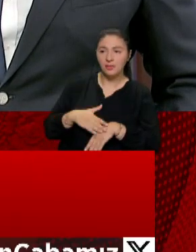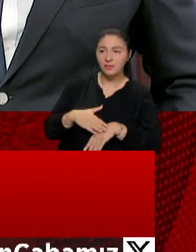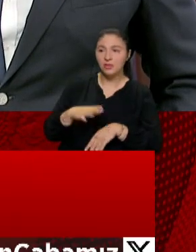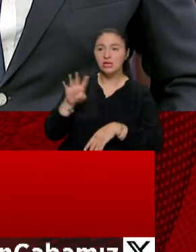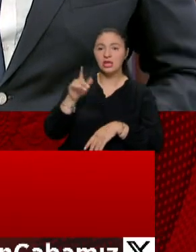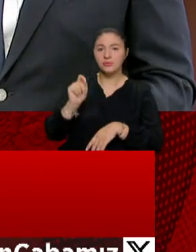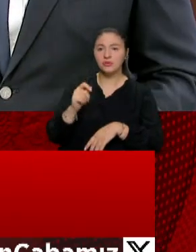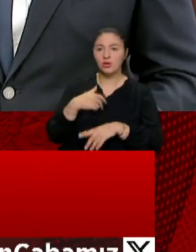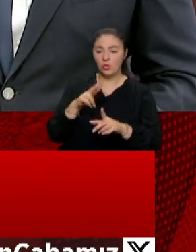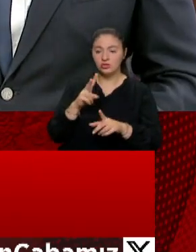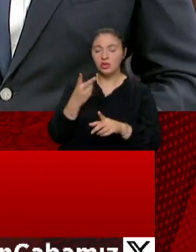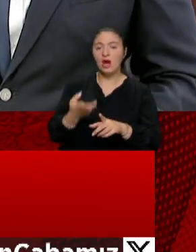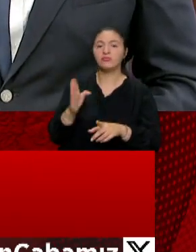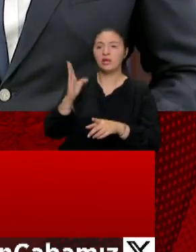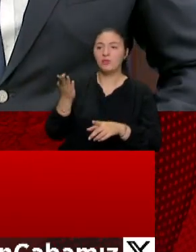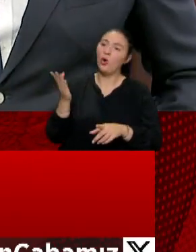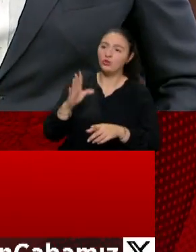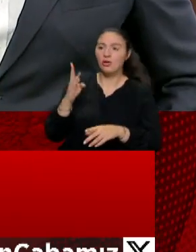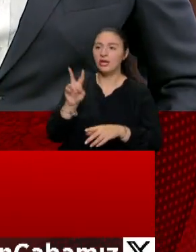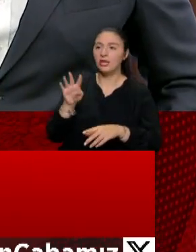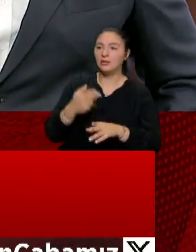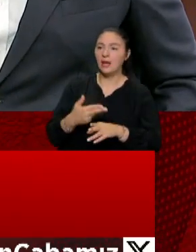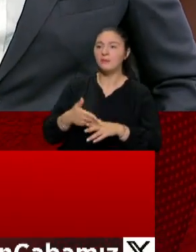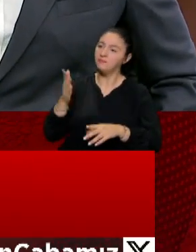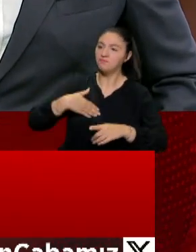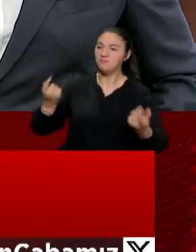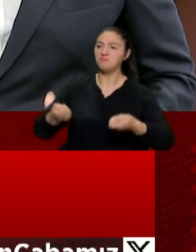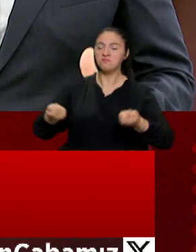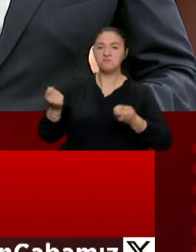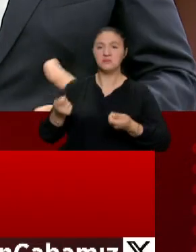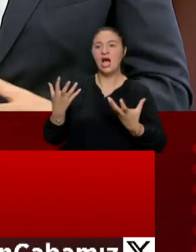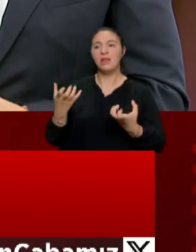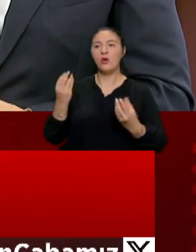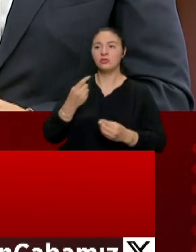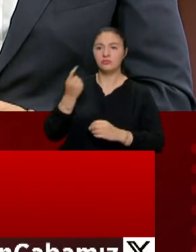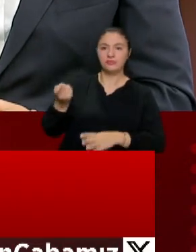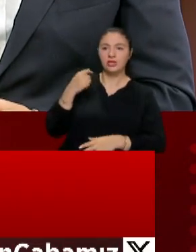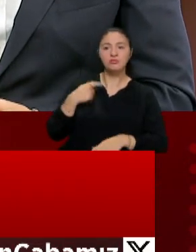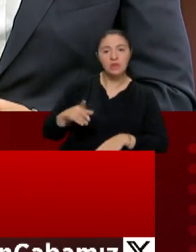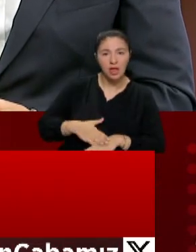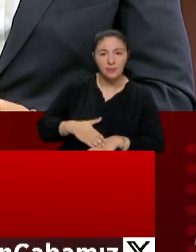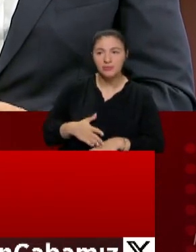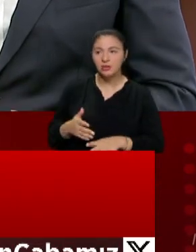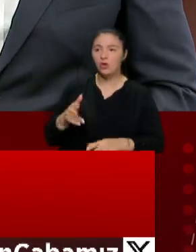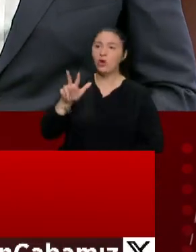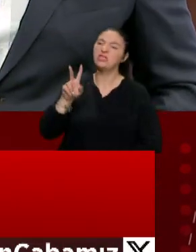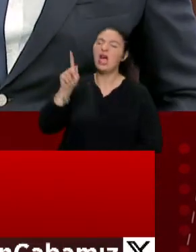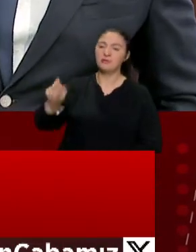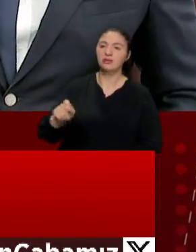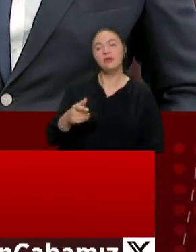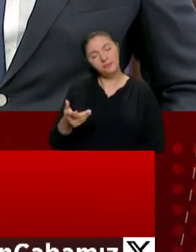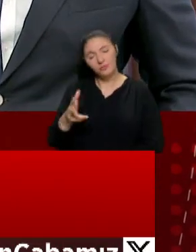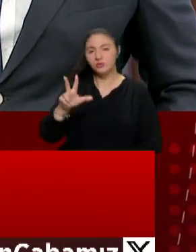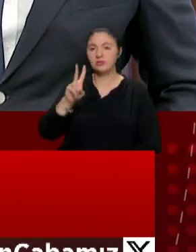40 yapın 32'yi kabul etmediniz ya olsun Bir deneyin kırk içinde uğraştık kalabalık oldu dediler şimdi Ne yapalım Peki 32 yapalım